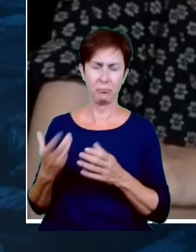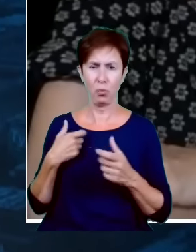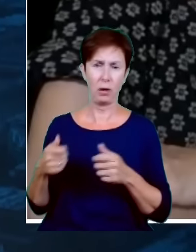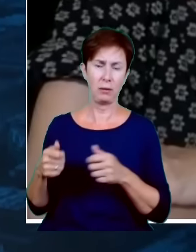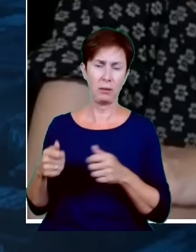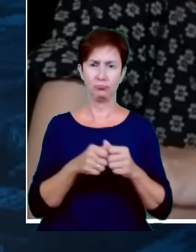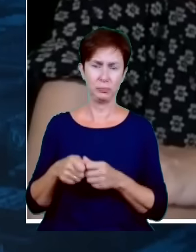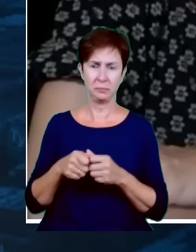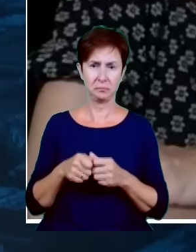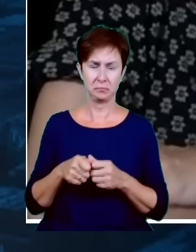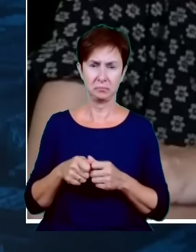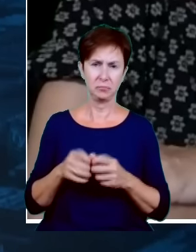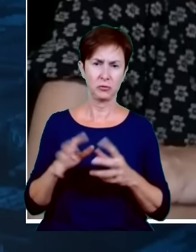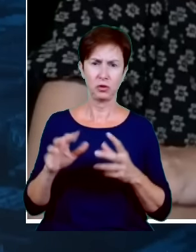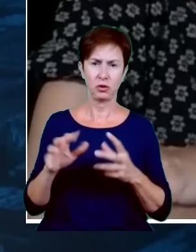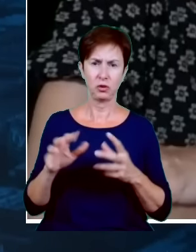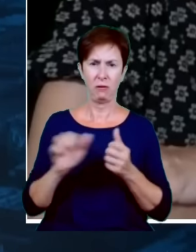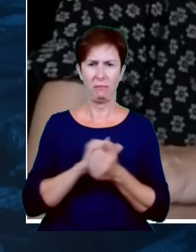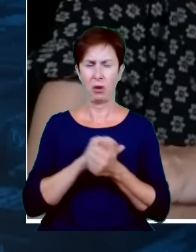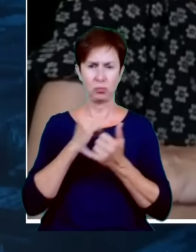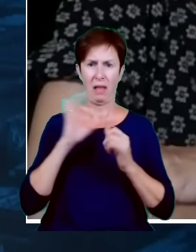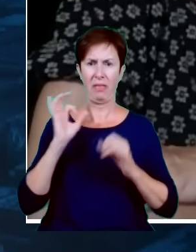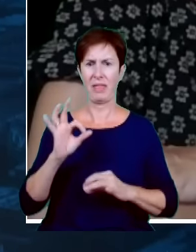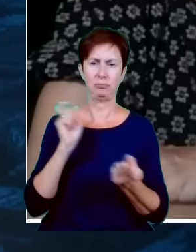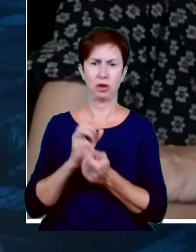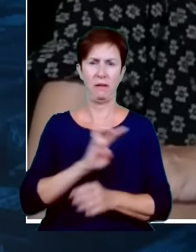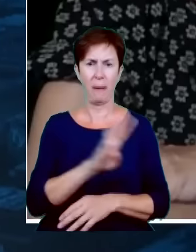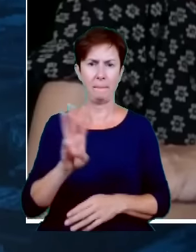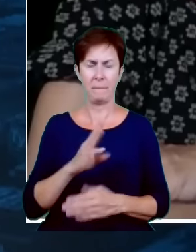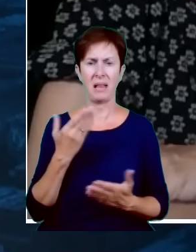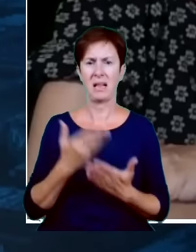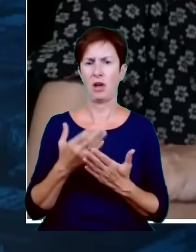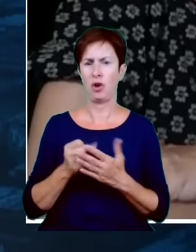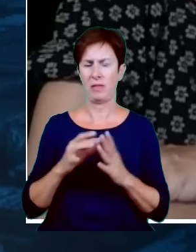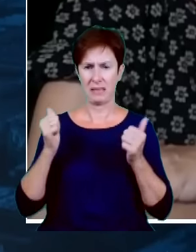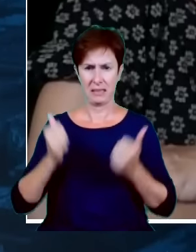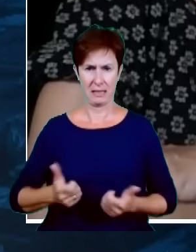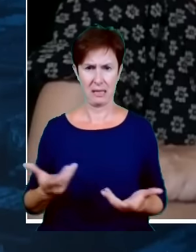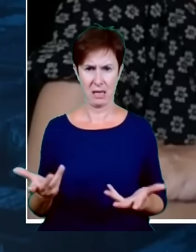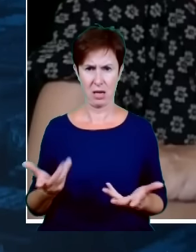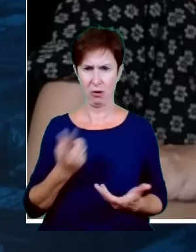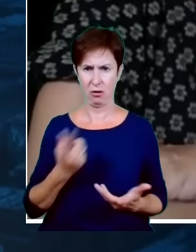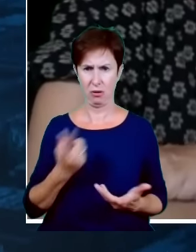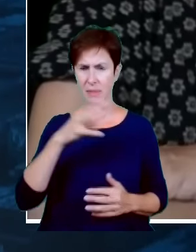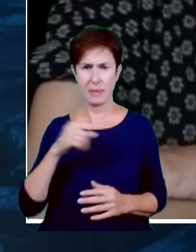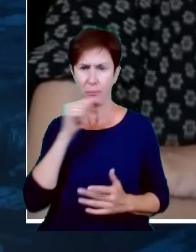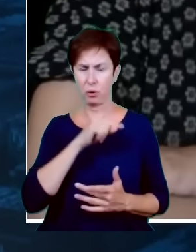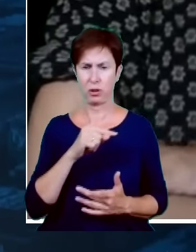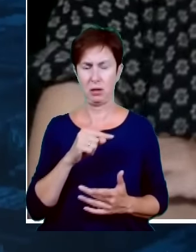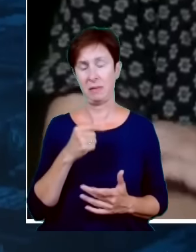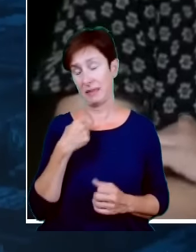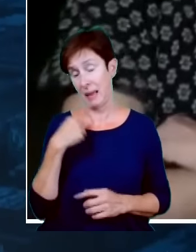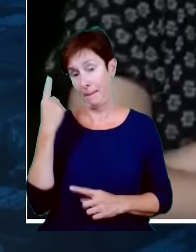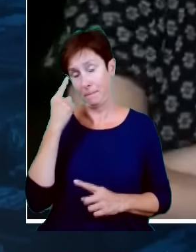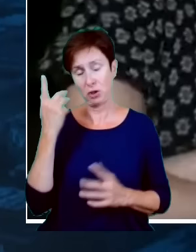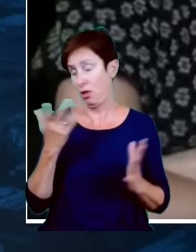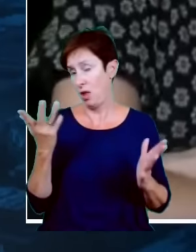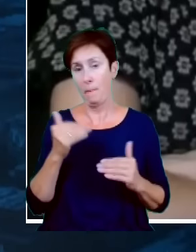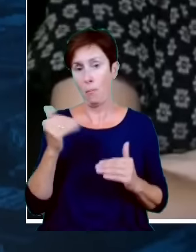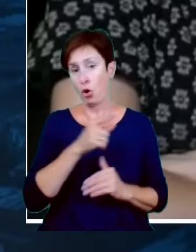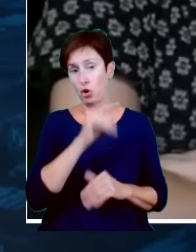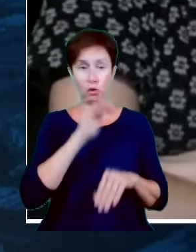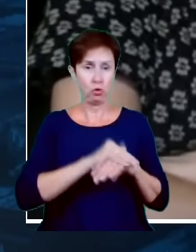ul dzis stanęła przeciwko wam Dlaczego doszło do sytuacji w której naprawdę nie potraficie wydaje mi się może pani się ze mną nie zgodzi